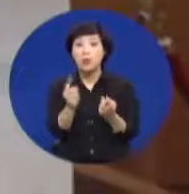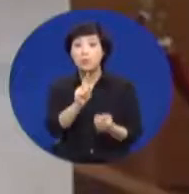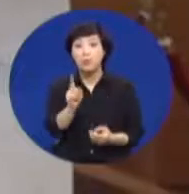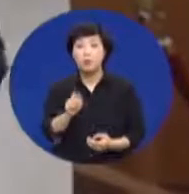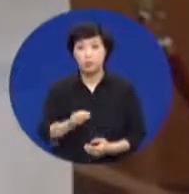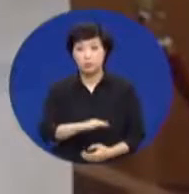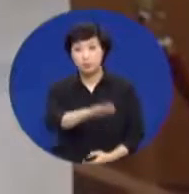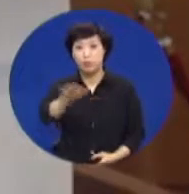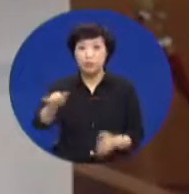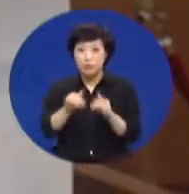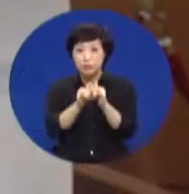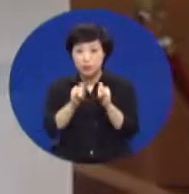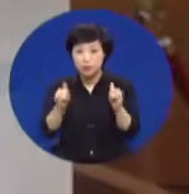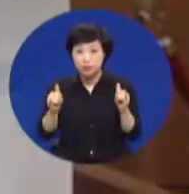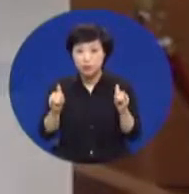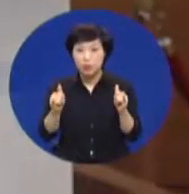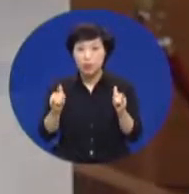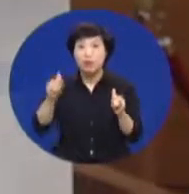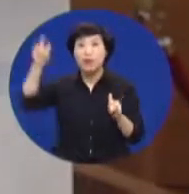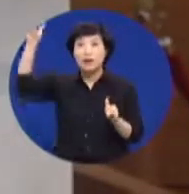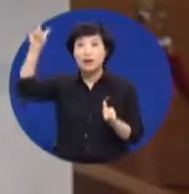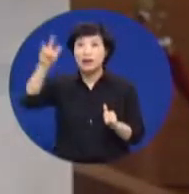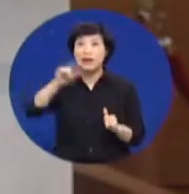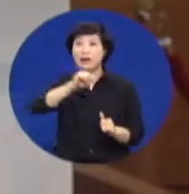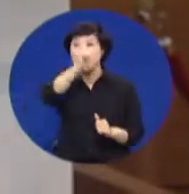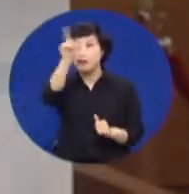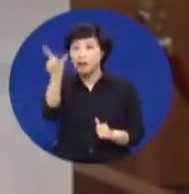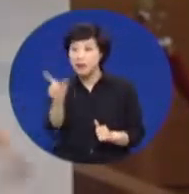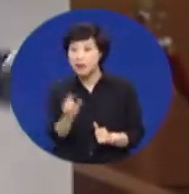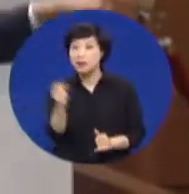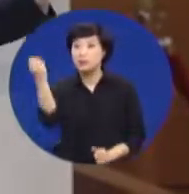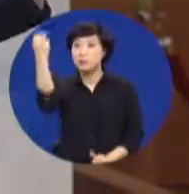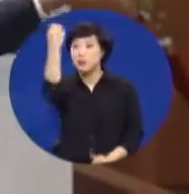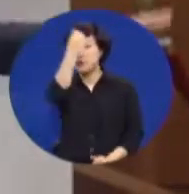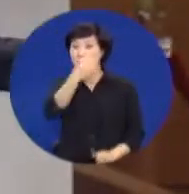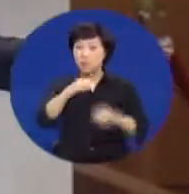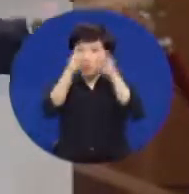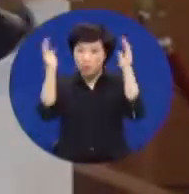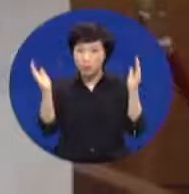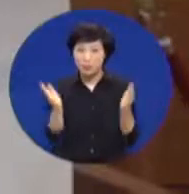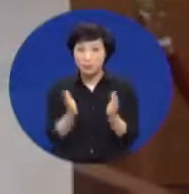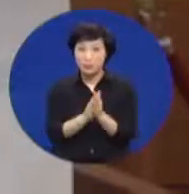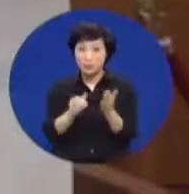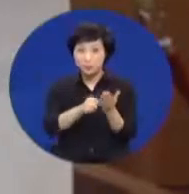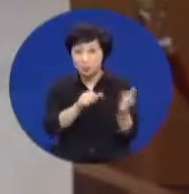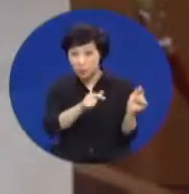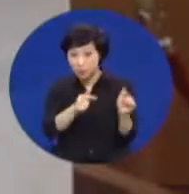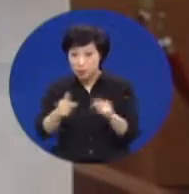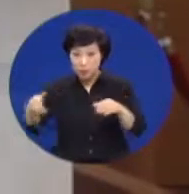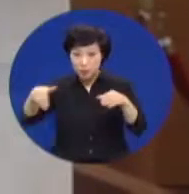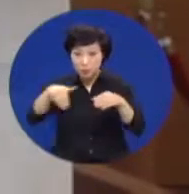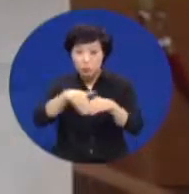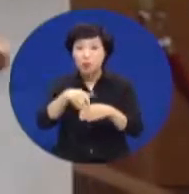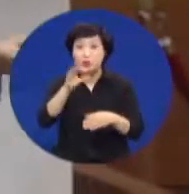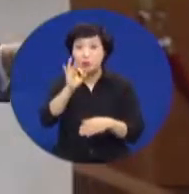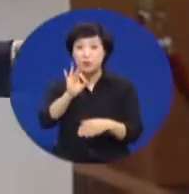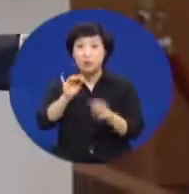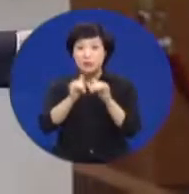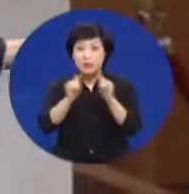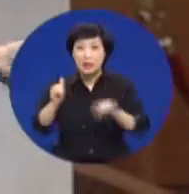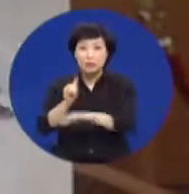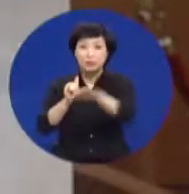인류의 해와 달과 별과 모든 만물과 문명과 돈과